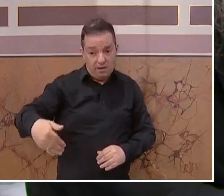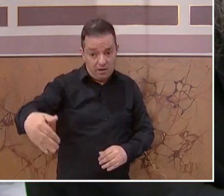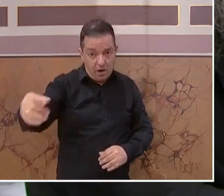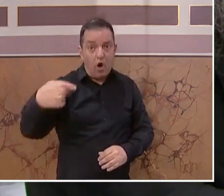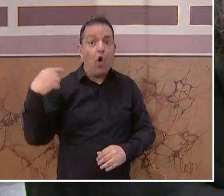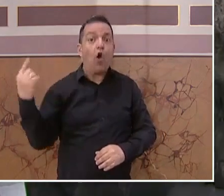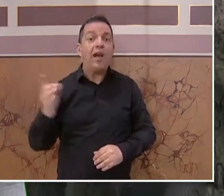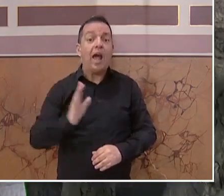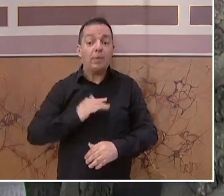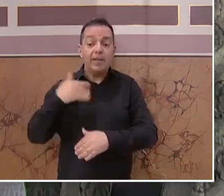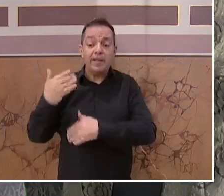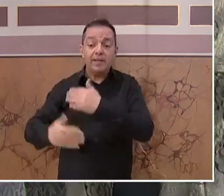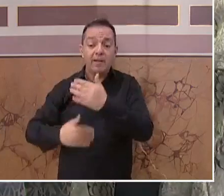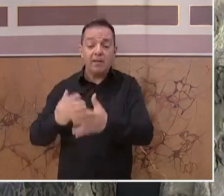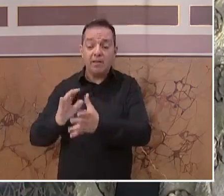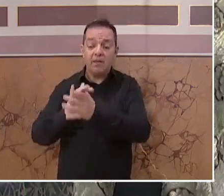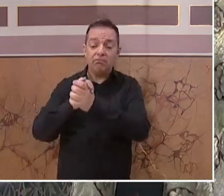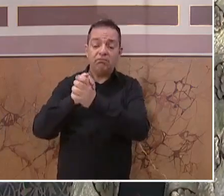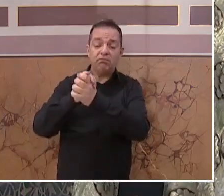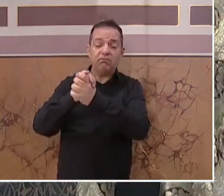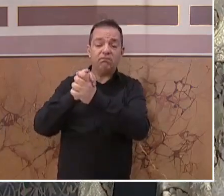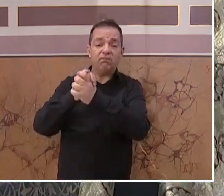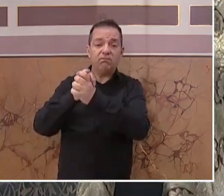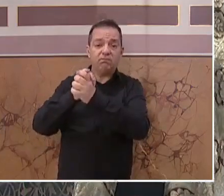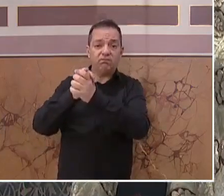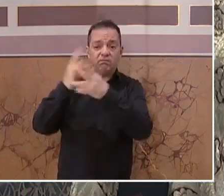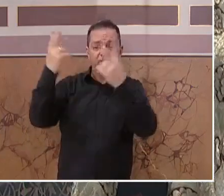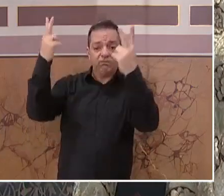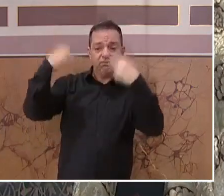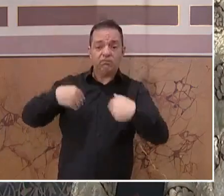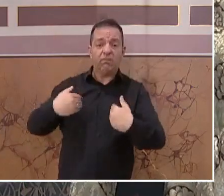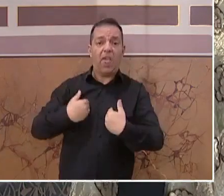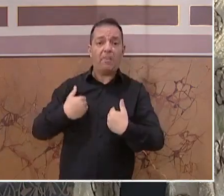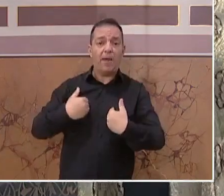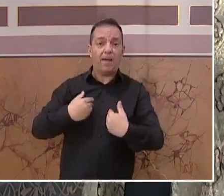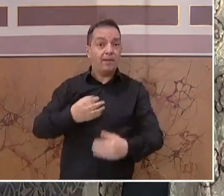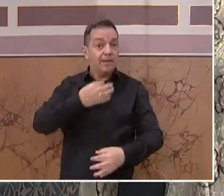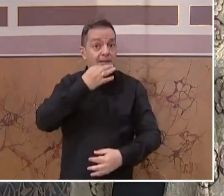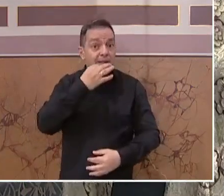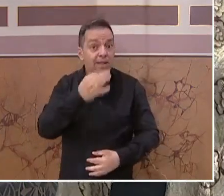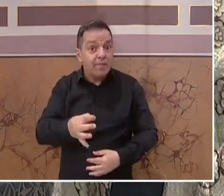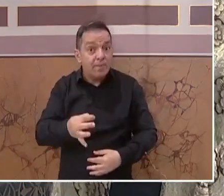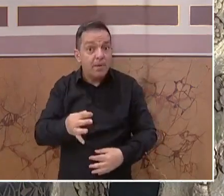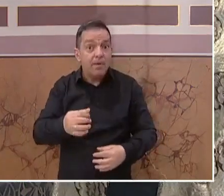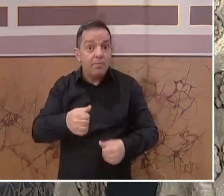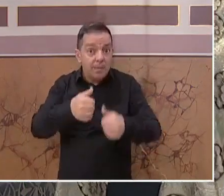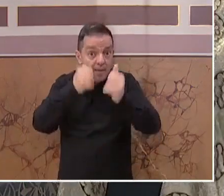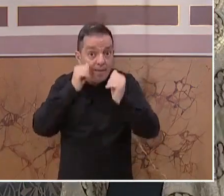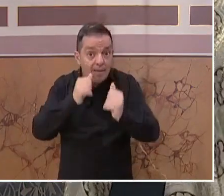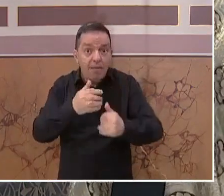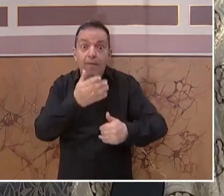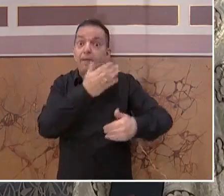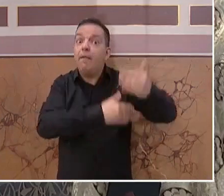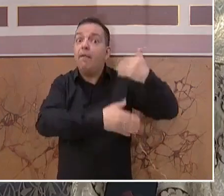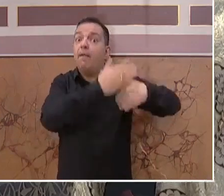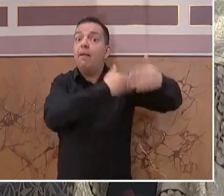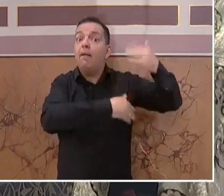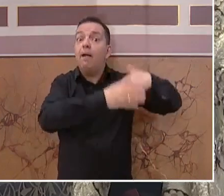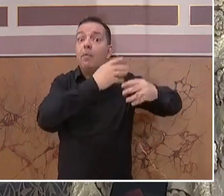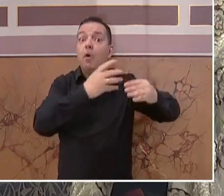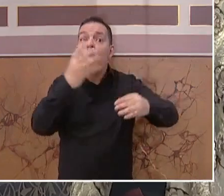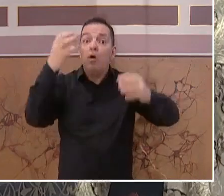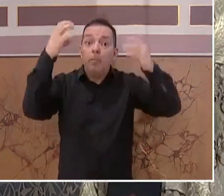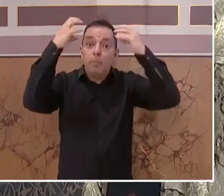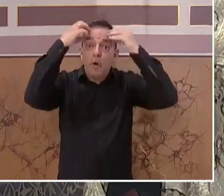πάσε εγενεέ», η οποία εμπεριέχεται στην ευχαριστήριο οδή της με